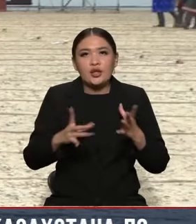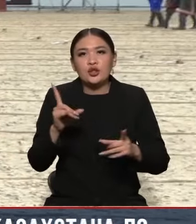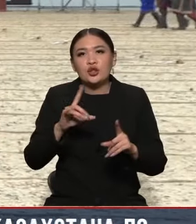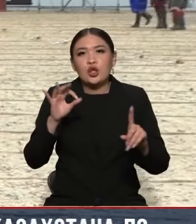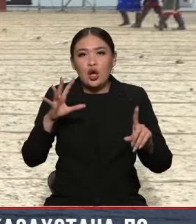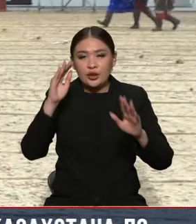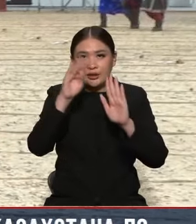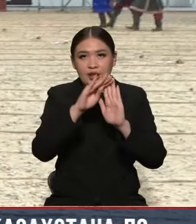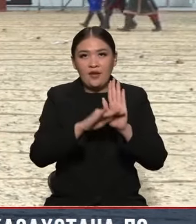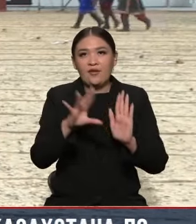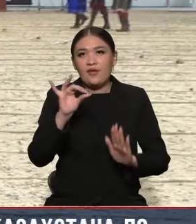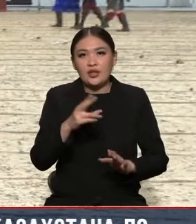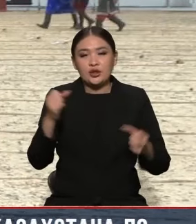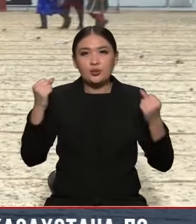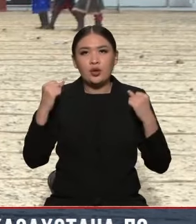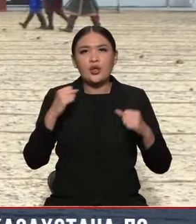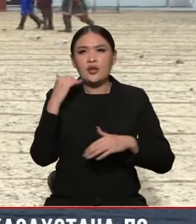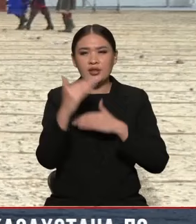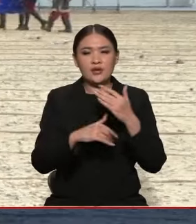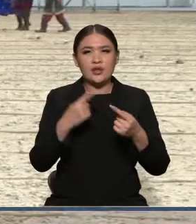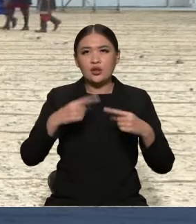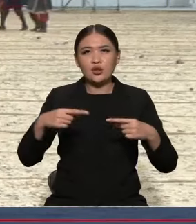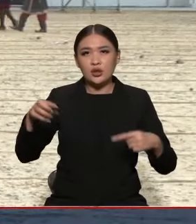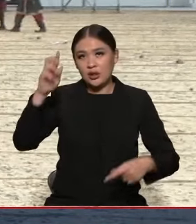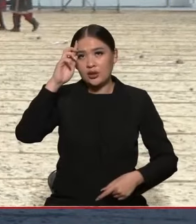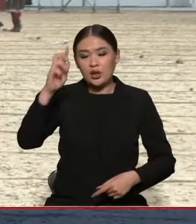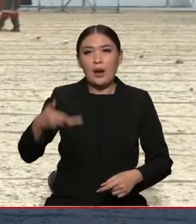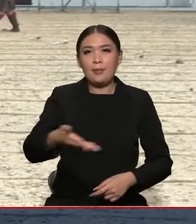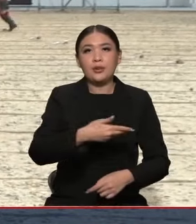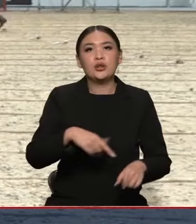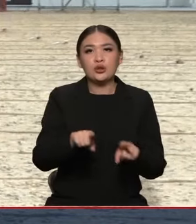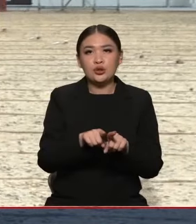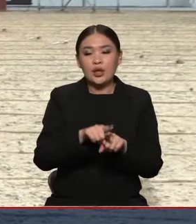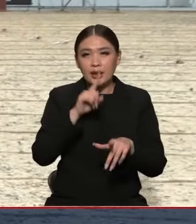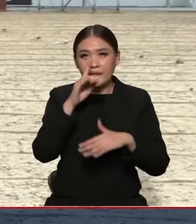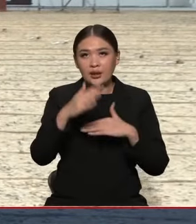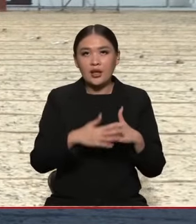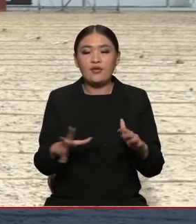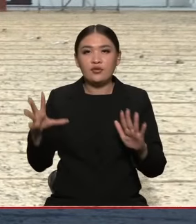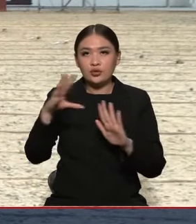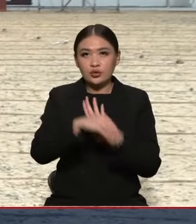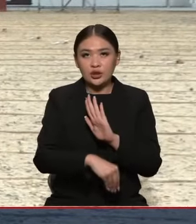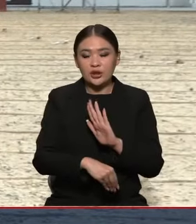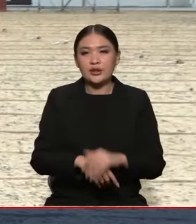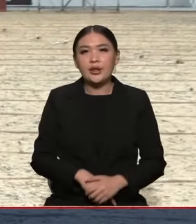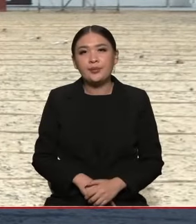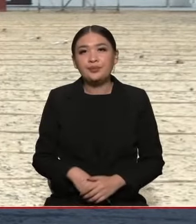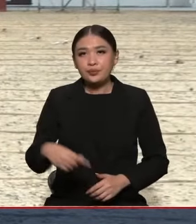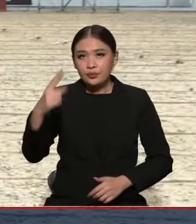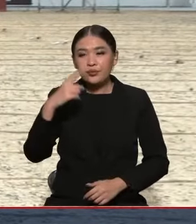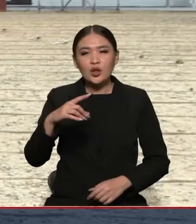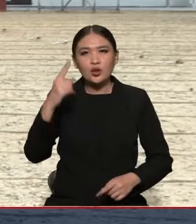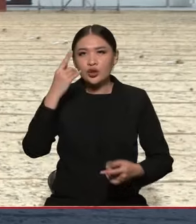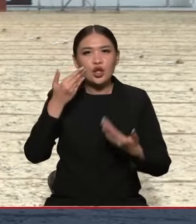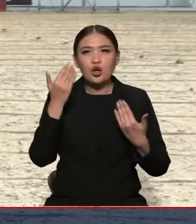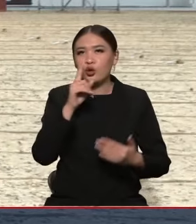– это вид спорта, который развит во всех странах. И мы только недавно к ним включились. Поэтому мы знали, что нам будет